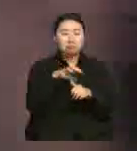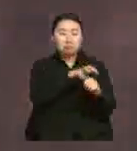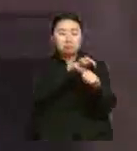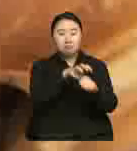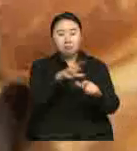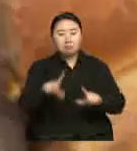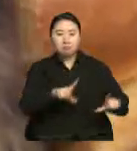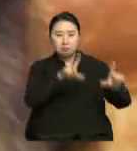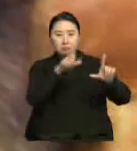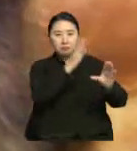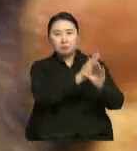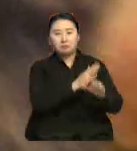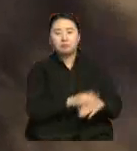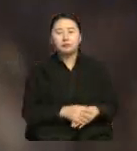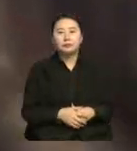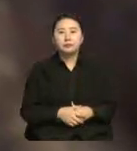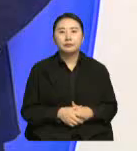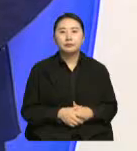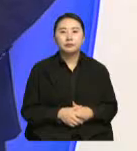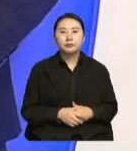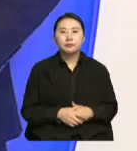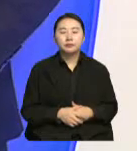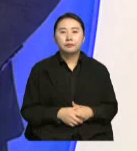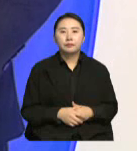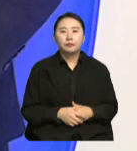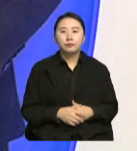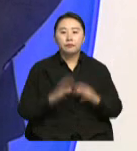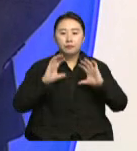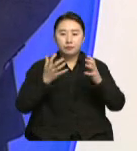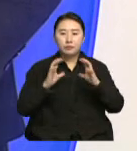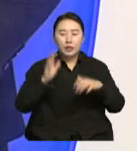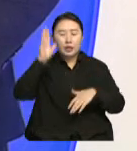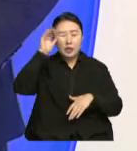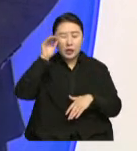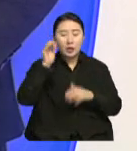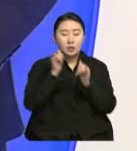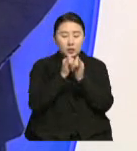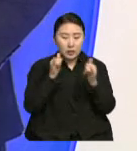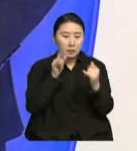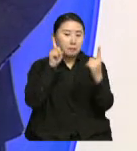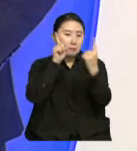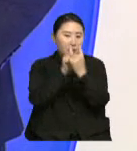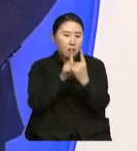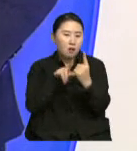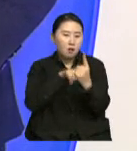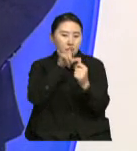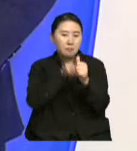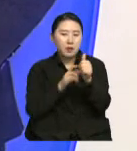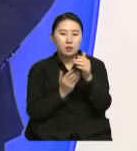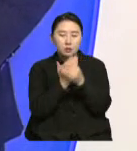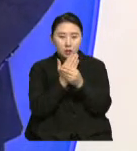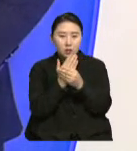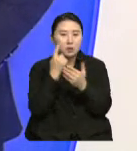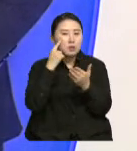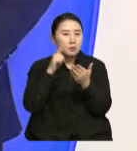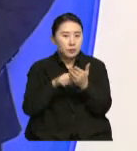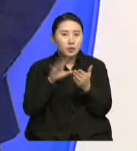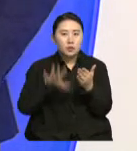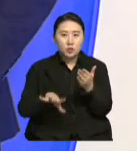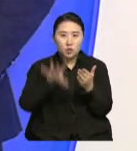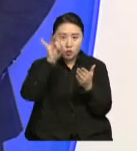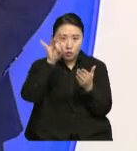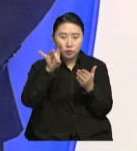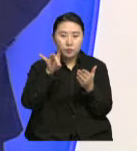채 생활하고 있는 것으로 전해집니다. 이 국내에서 개와 사람 간 코로나19 감염이 발견된 것은 이번이